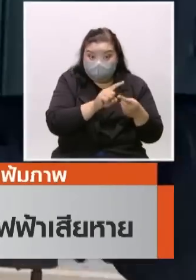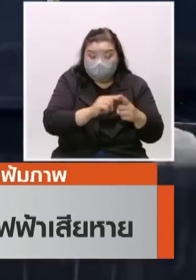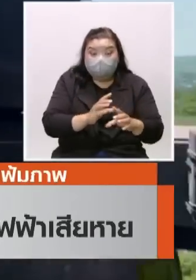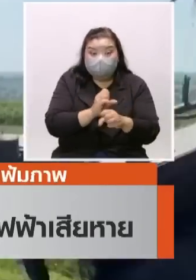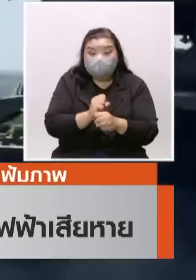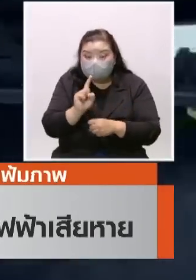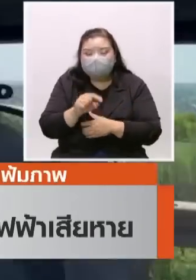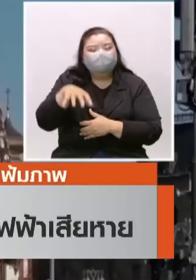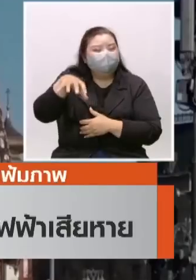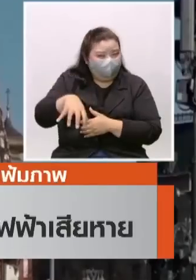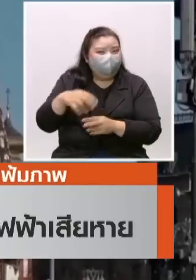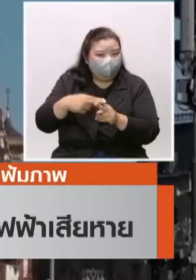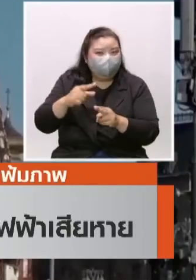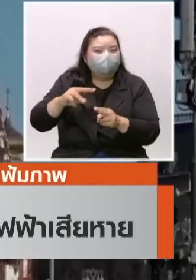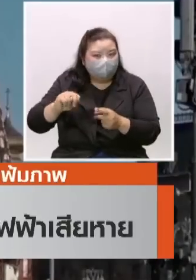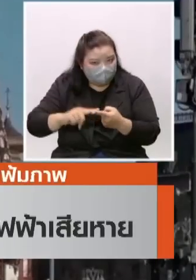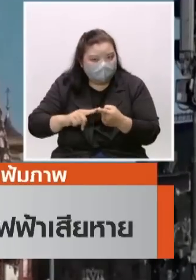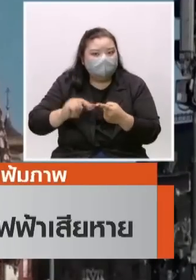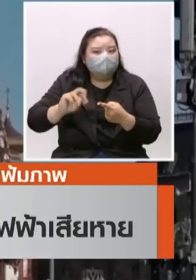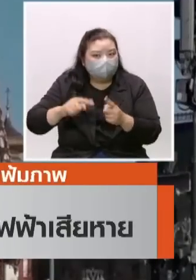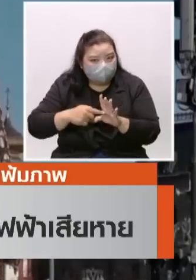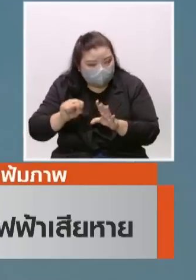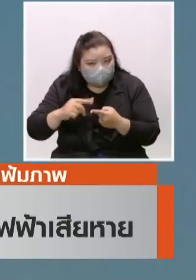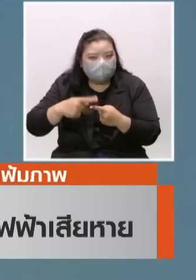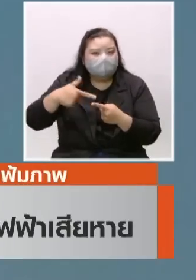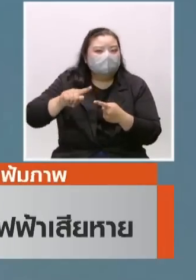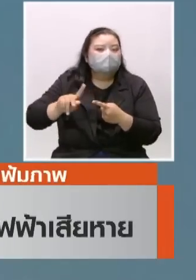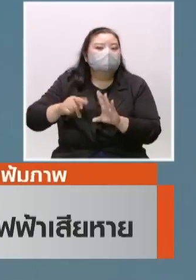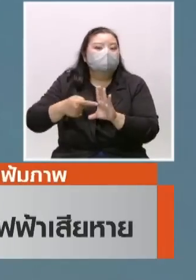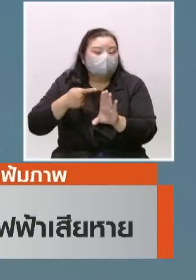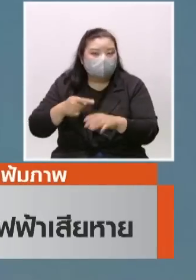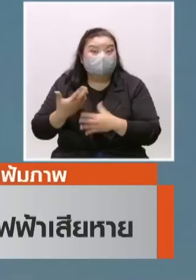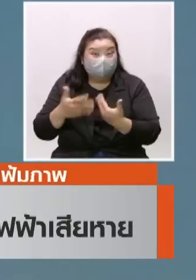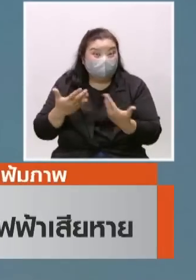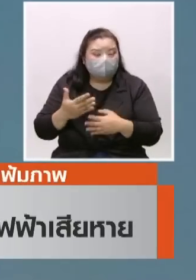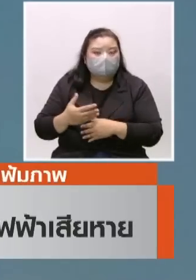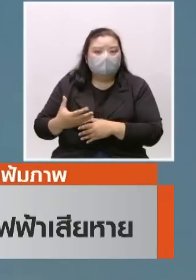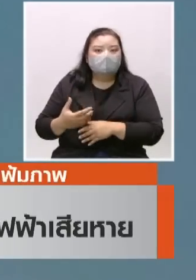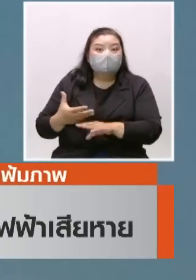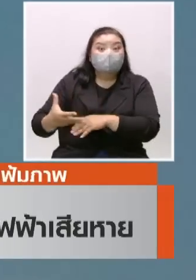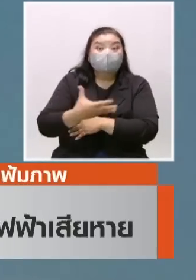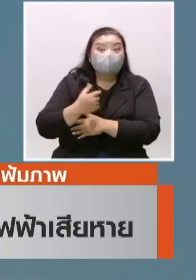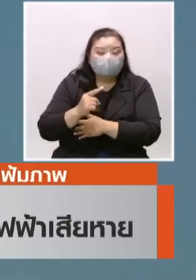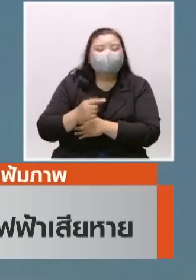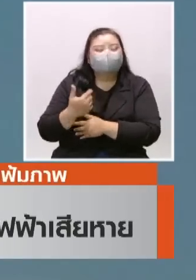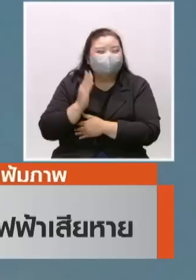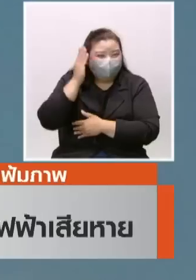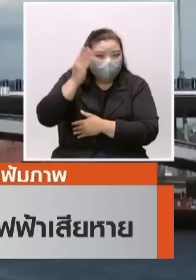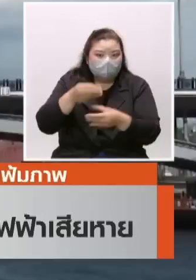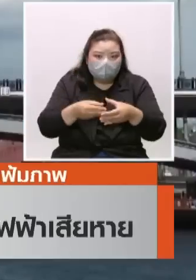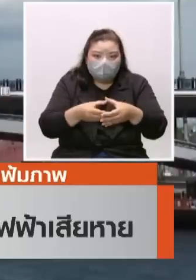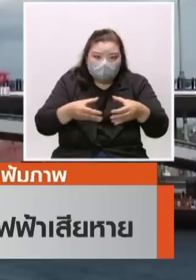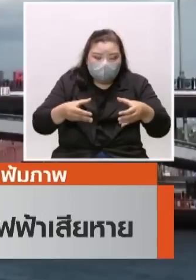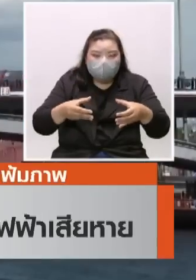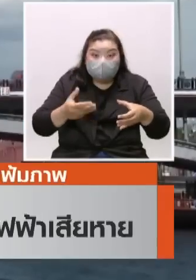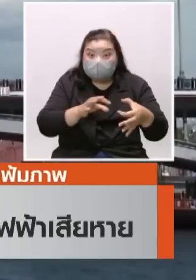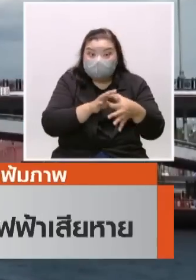าแ้นโเส แแฟ้ ลูหารส เมืองเครียน่อน และเมืองท Arkansas ที่ถูกราศียยยิดนแนไปก่อนหนานี้ จะถูกพณวกเป็ดนแดนส่นหน